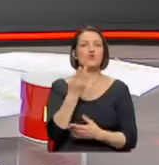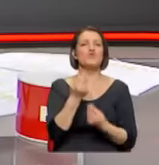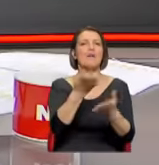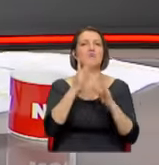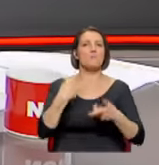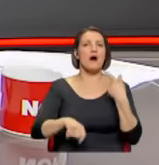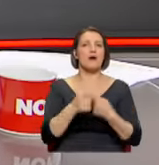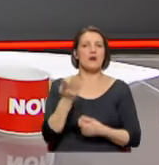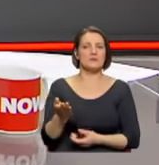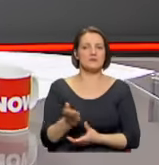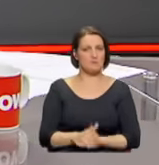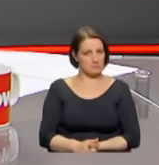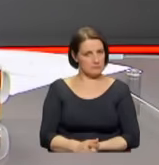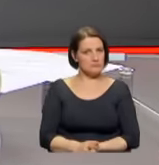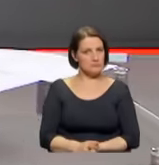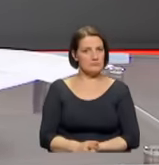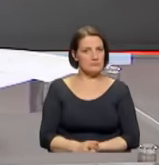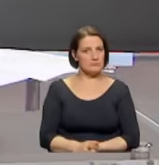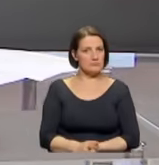bankalar.